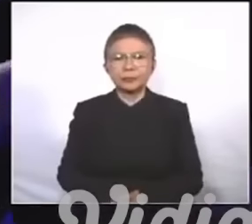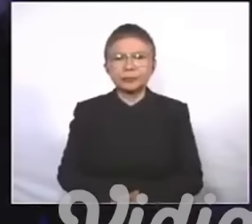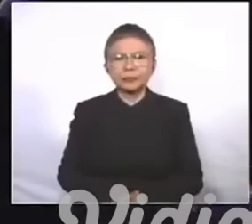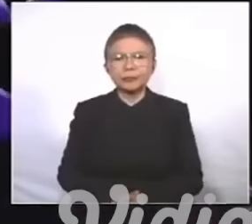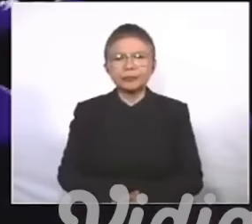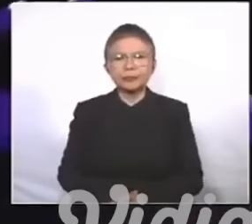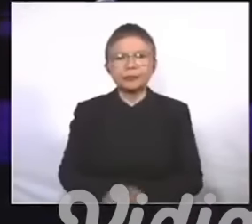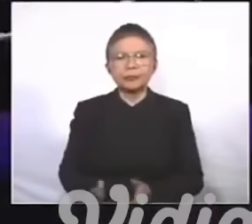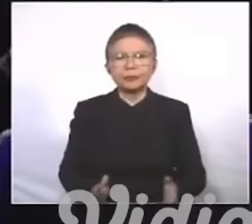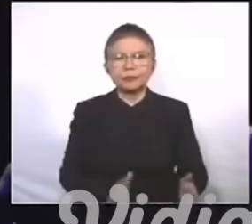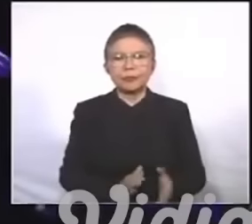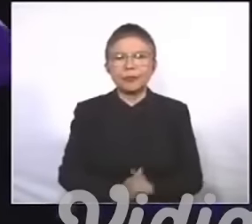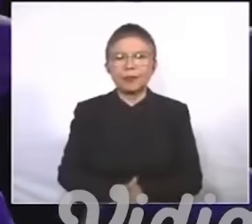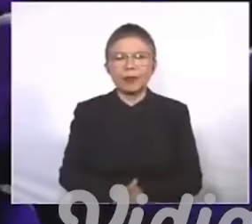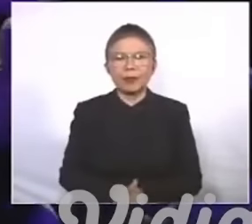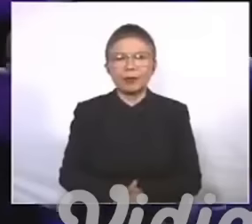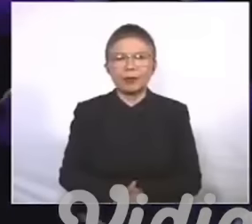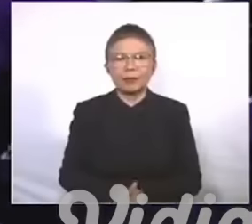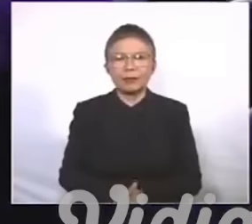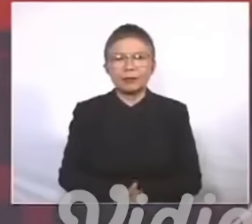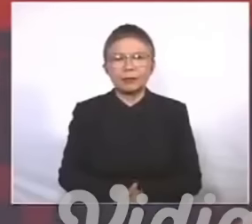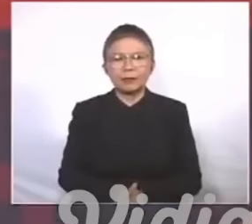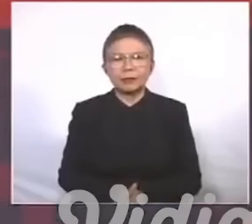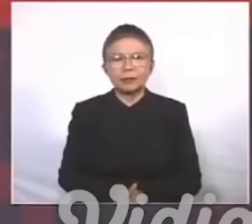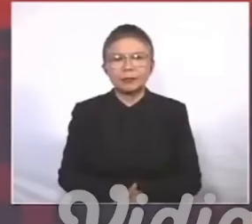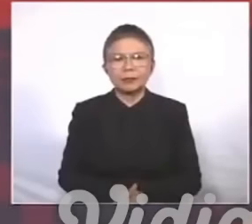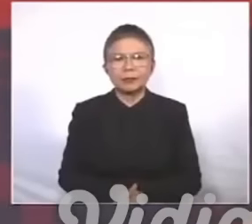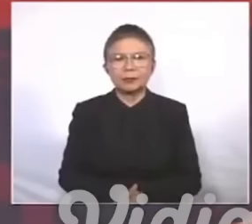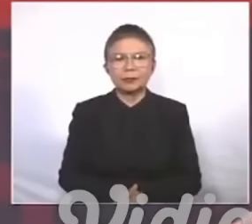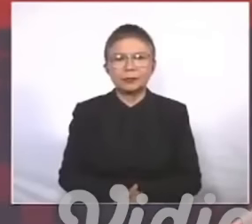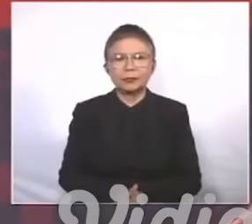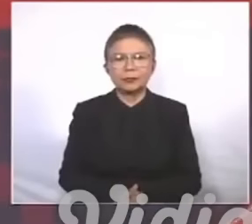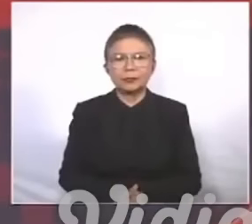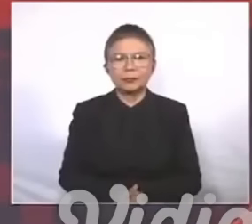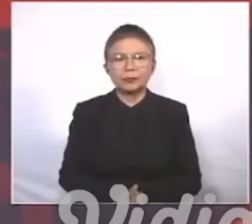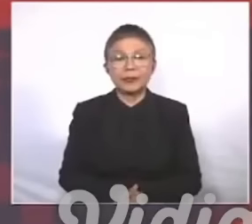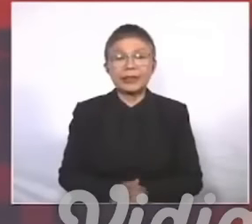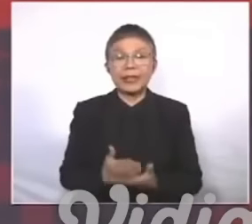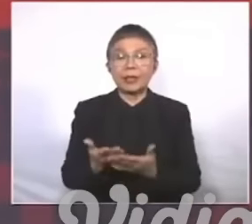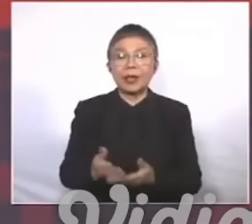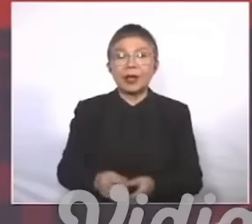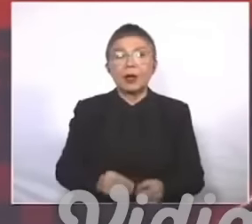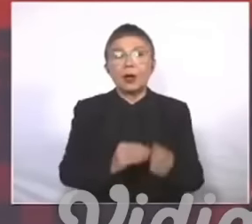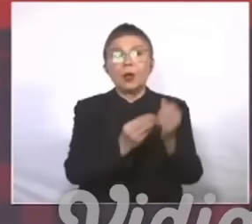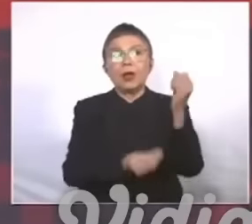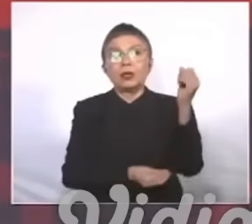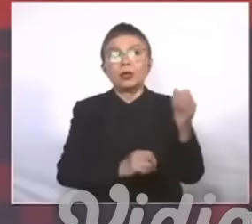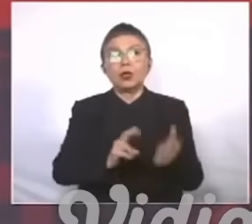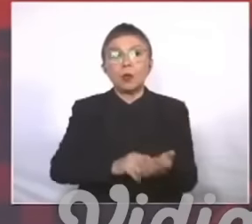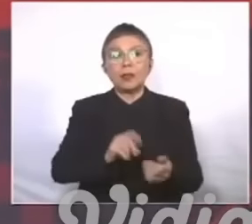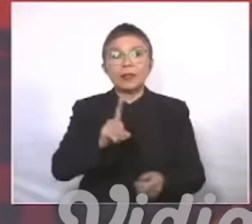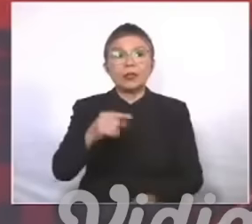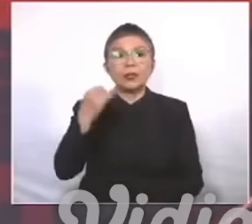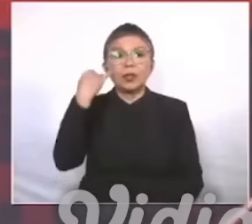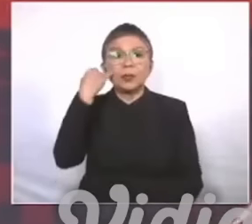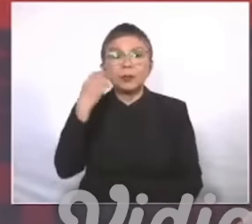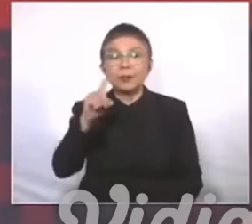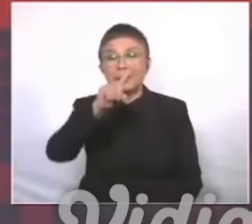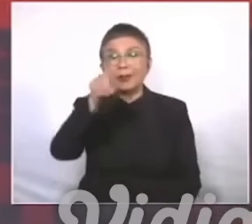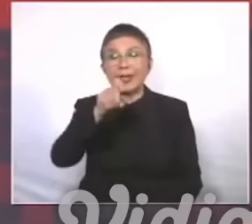lanjutkan. Tenang, kita lanjutkan. Kali ini saya akan mempersilahkan untuk calon wakil presiden nomor urut 1 untuk